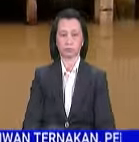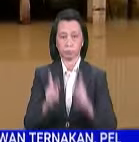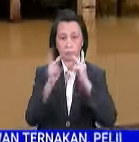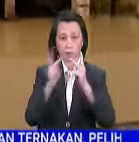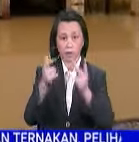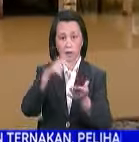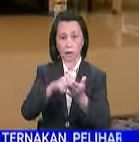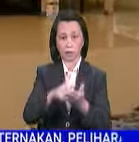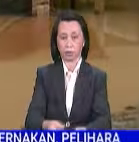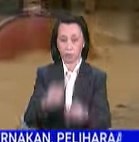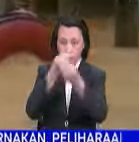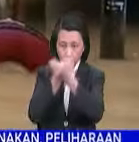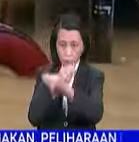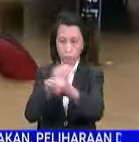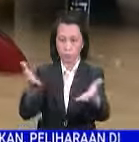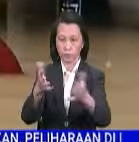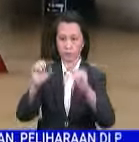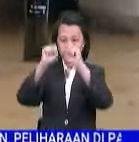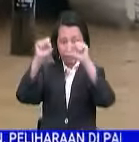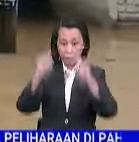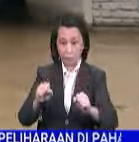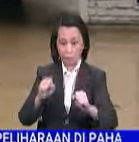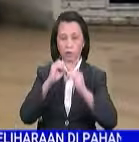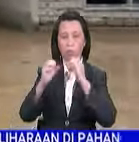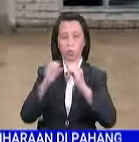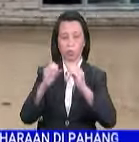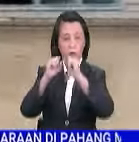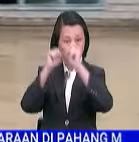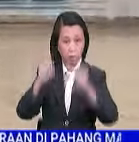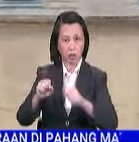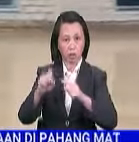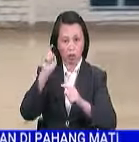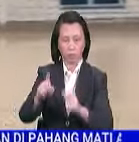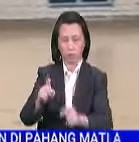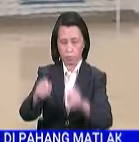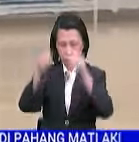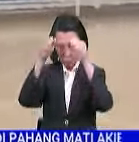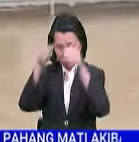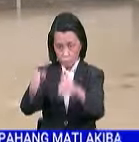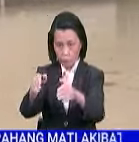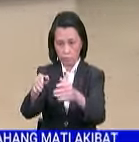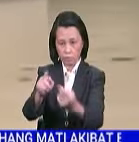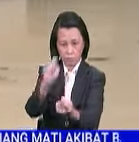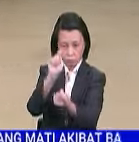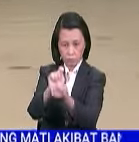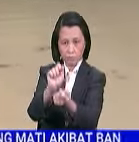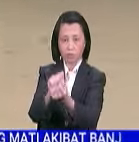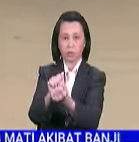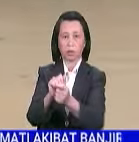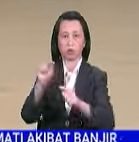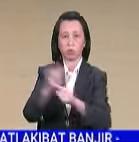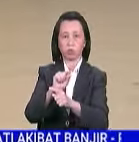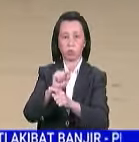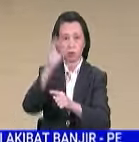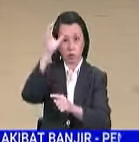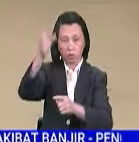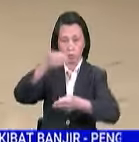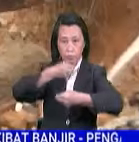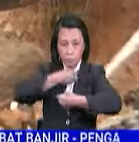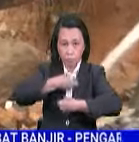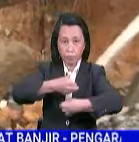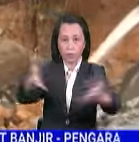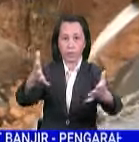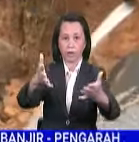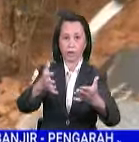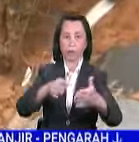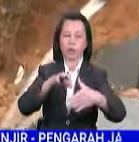Tambahnya, penyampaian maklumat oleh sistem komunikasi juga perlu lebih tertumpu dan spesifik, termasuk menggunakan konsep penyebaran